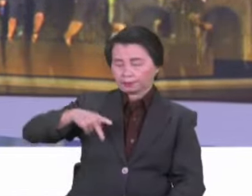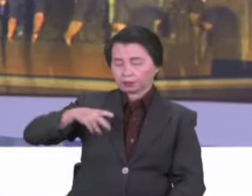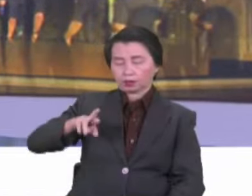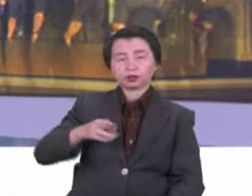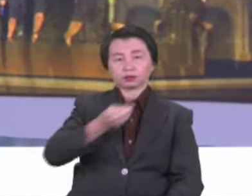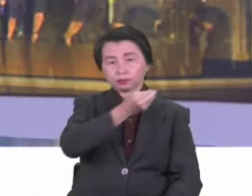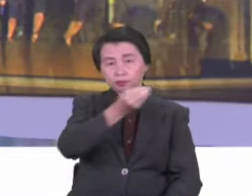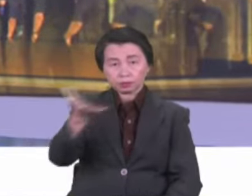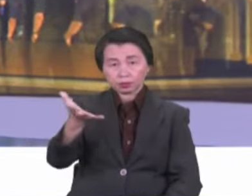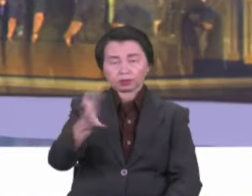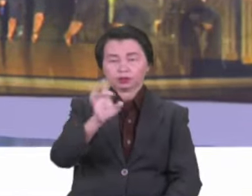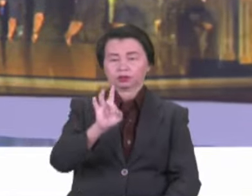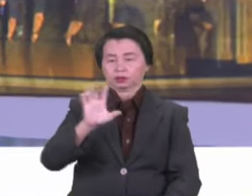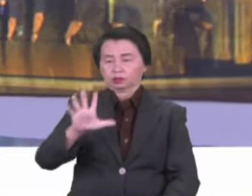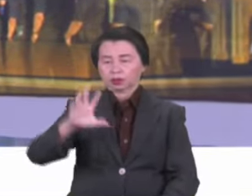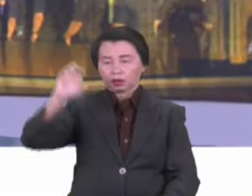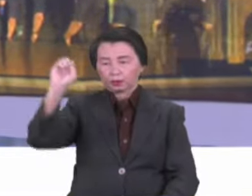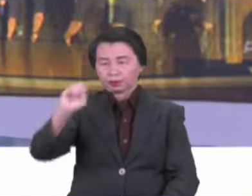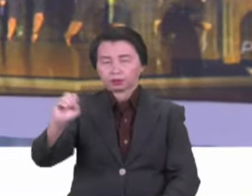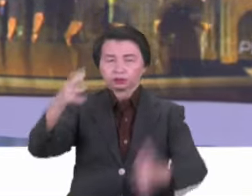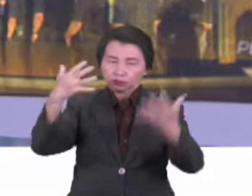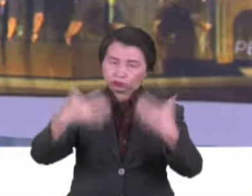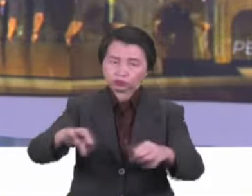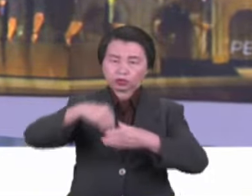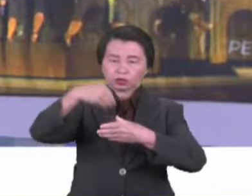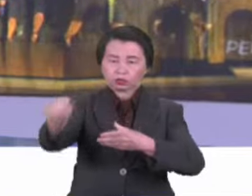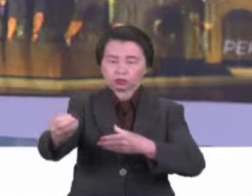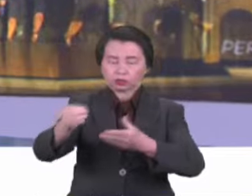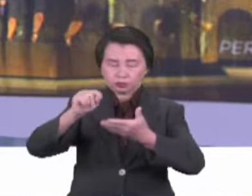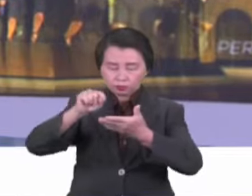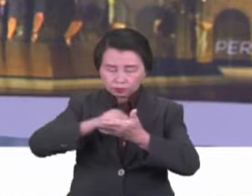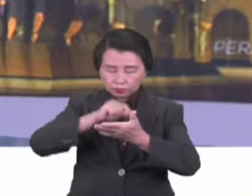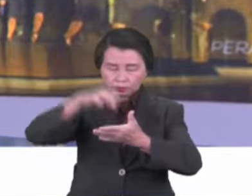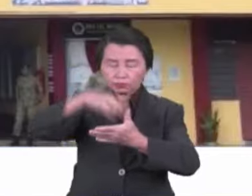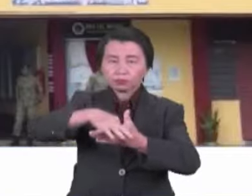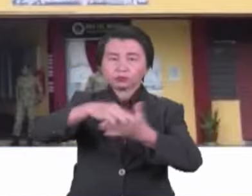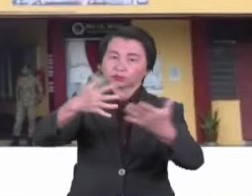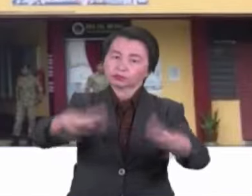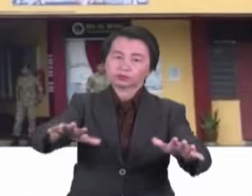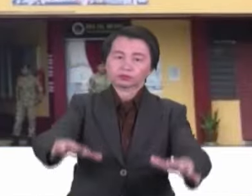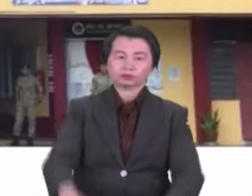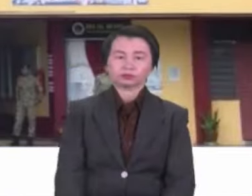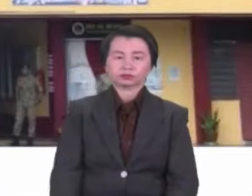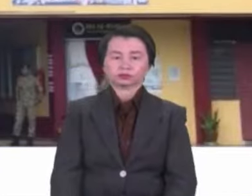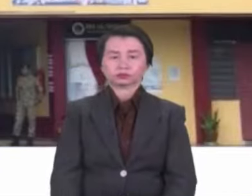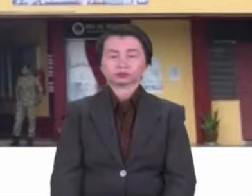memaklumkan 85% telah menunaikan tanggungjawab masing-masing.